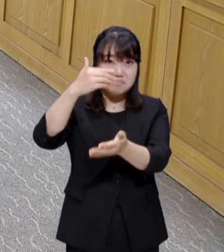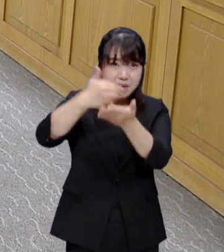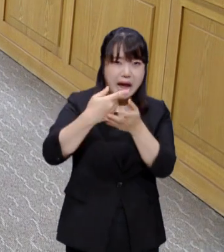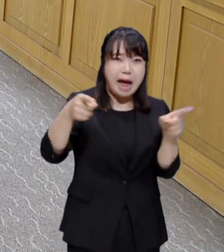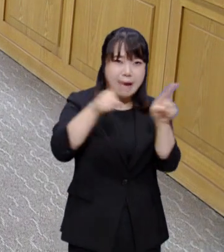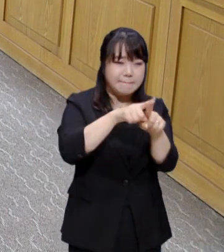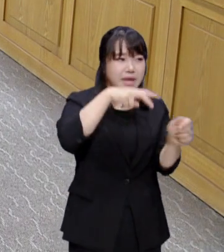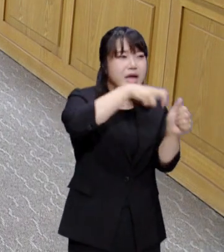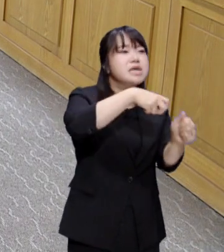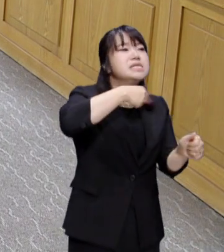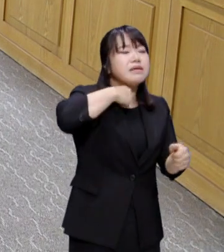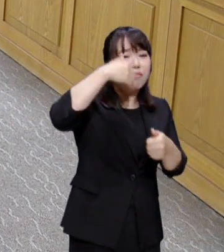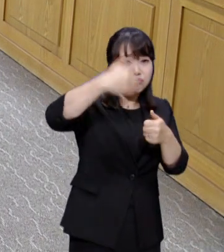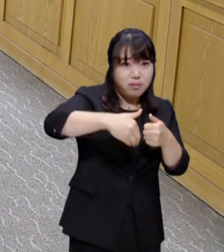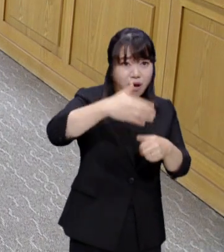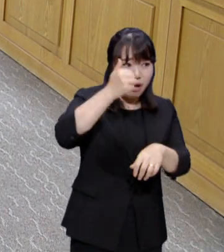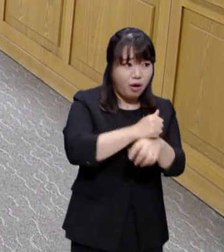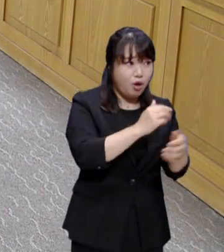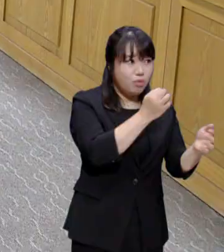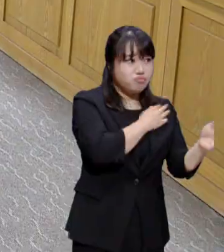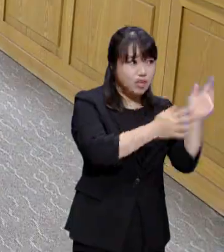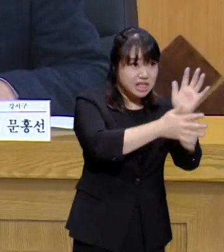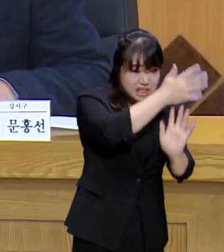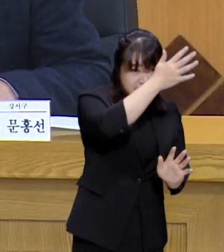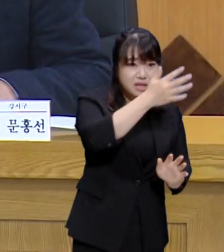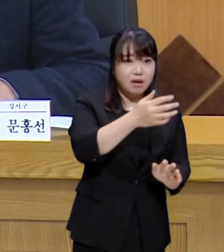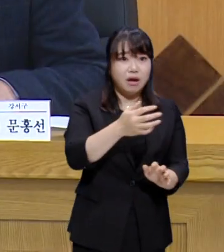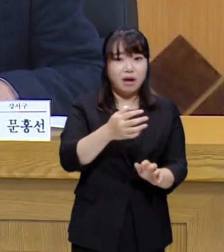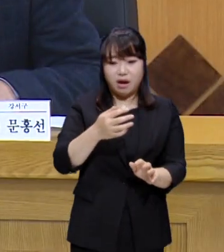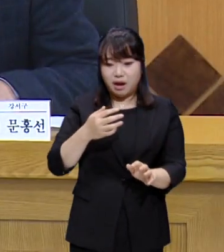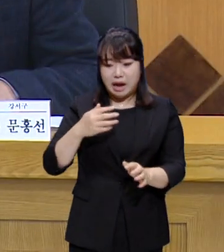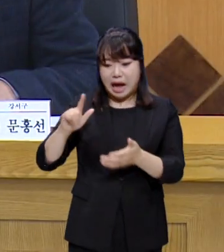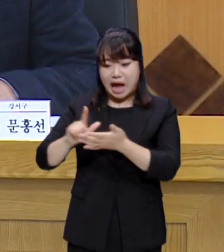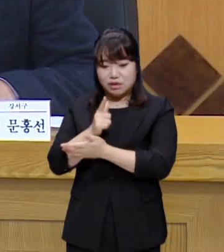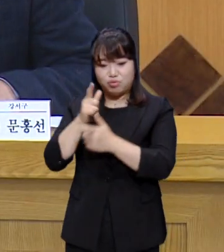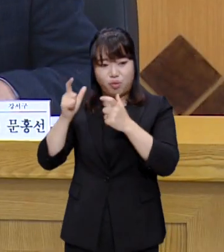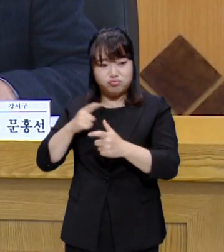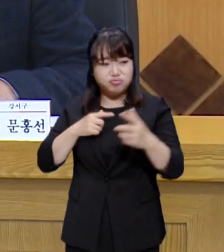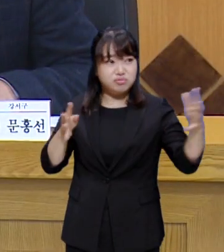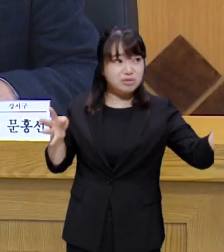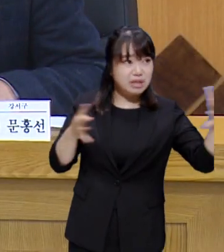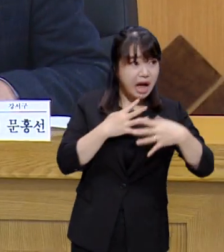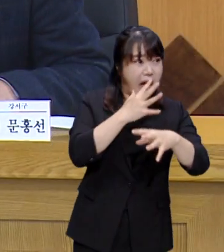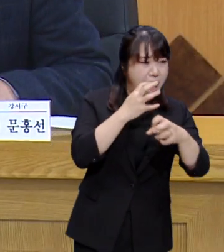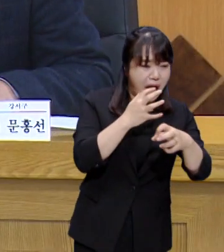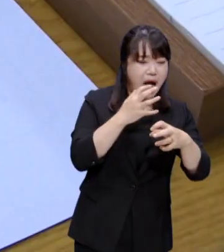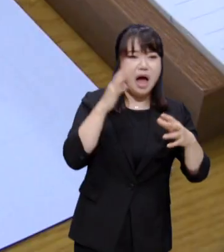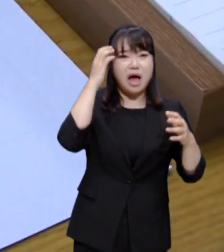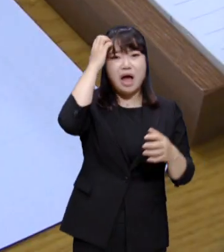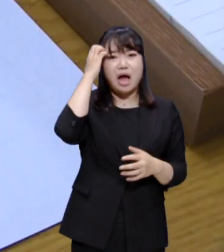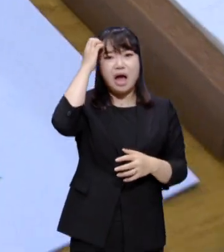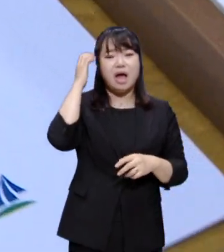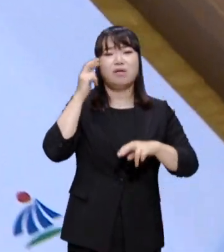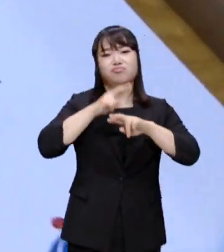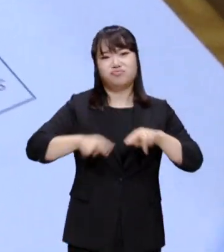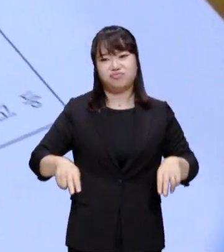밝히면서 부천시와 강서구가 맺었던 합의는 사실상 없던 일이 됐습니다. 이렇게 흐른